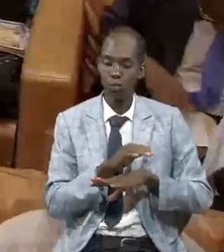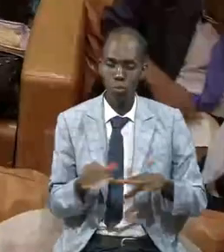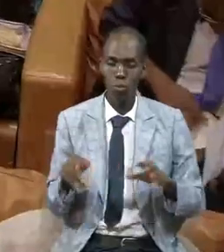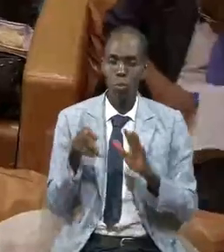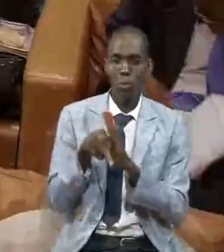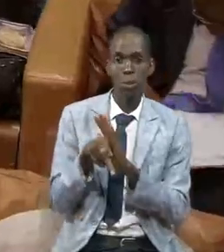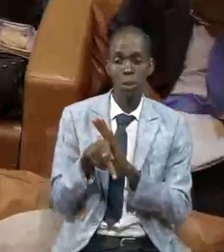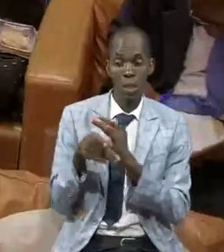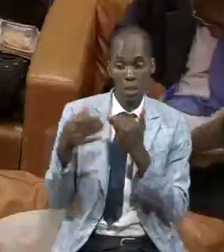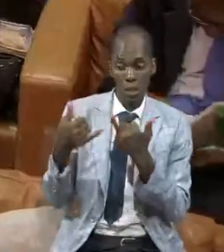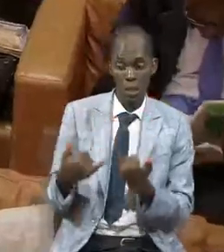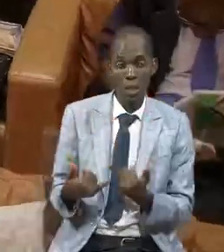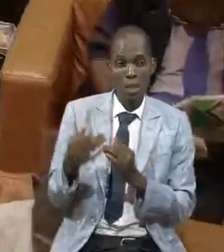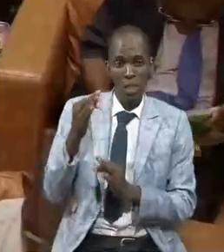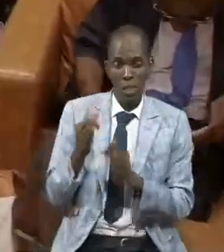tueras point ».